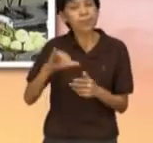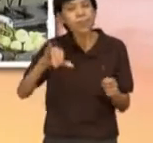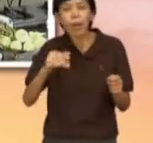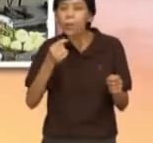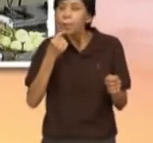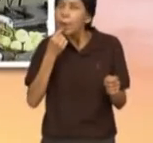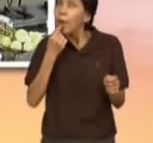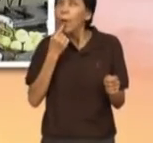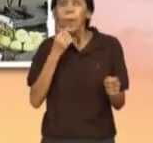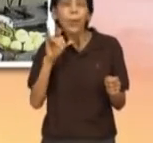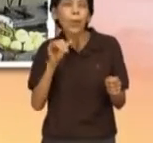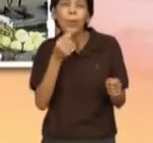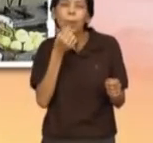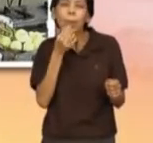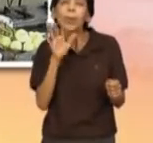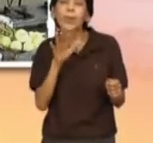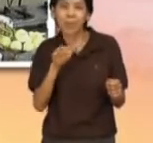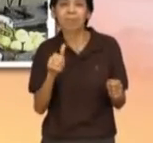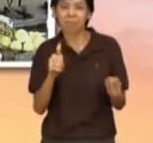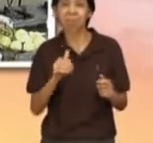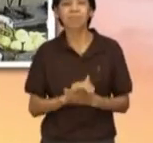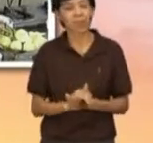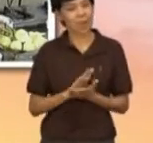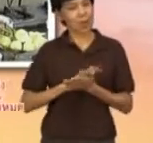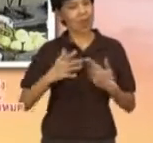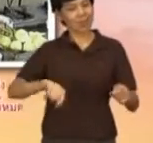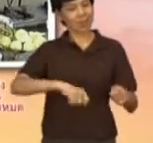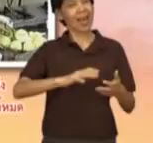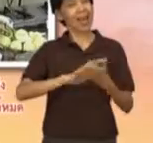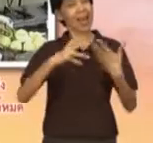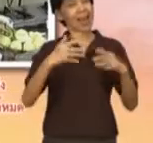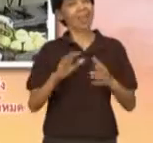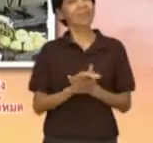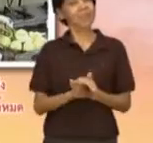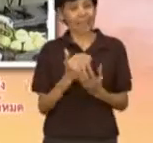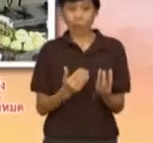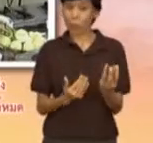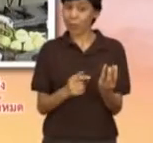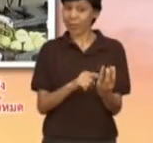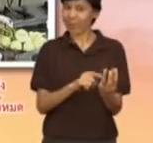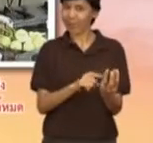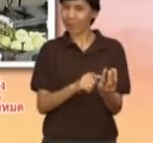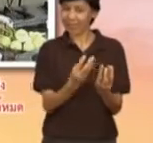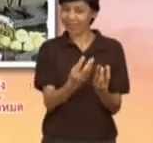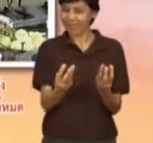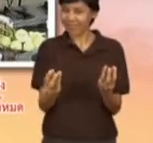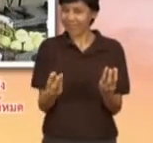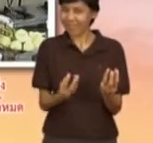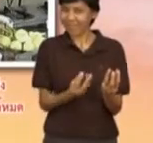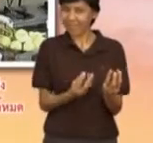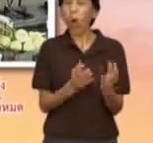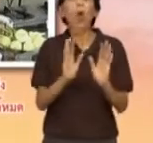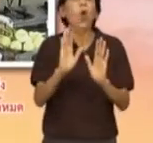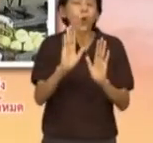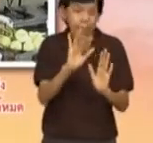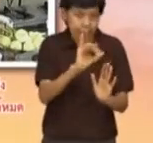ามันเค็มนุ่ม ค่ะเรียบร้อยแล้วค่ะ เรียบร้อยแล้วเราก็เอาถ้วย ค่ะ ตะไลอ้าวเรายังไม่ได้ล